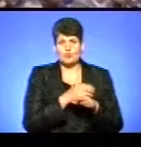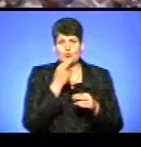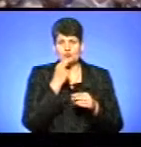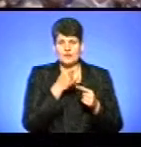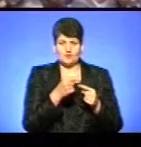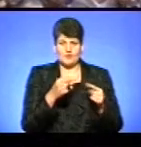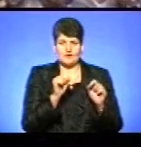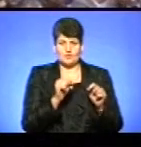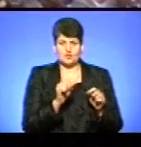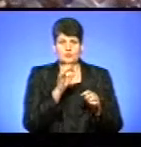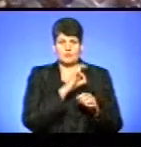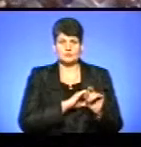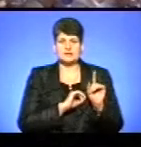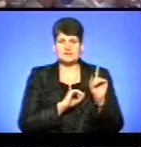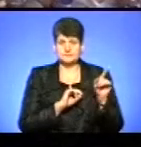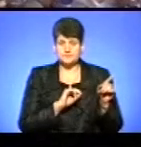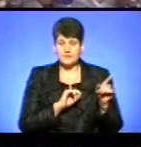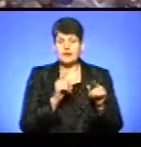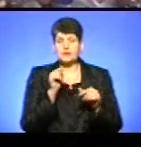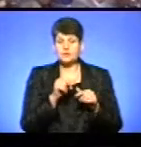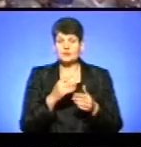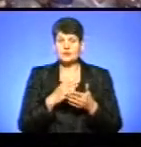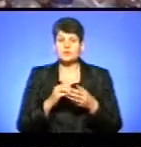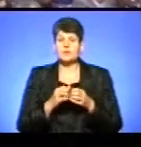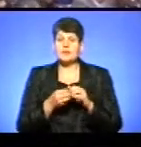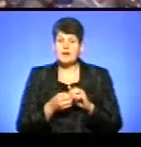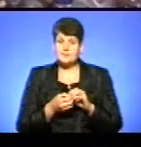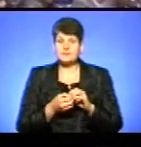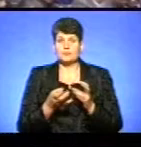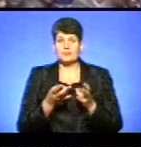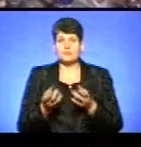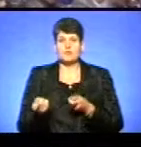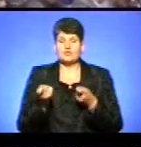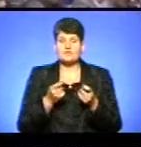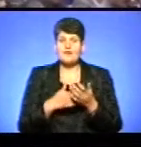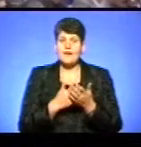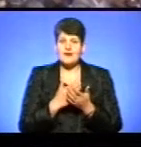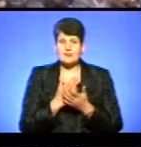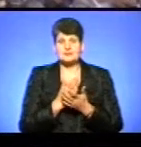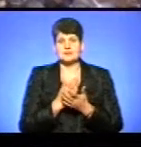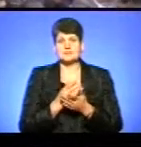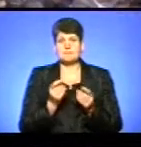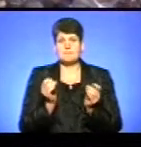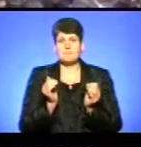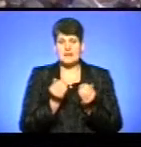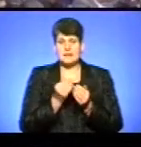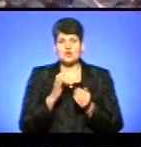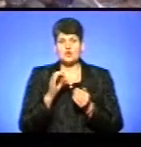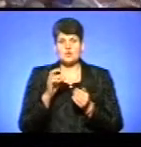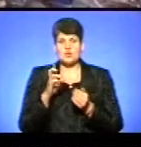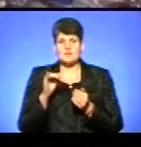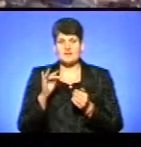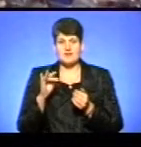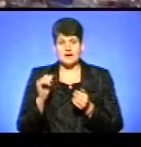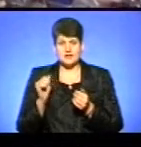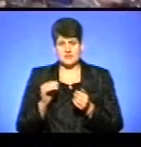бути спожиті кінцем споживачем. Але тут стоїть дилема, ми потрібно поставляти якісний товар, але з низькою собівартістю. Не дешевий товар, а